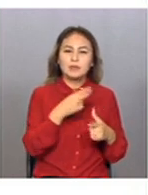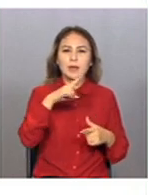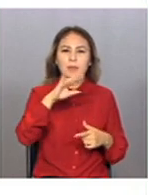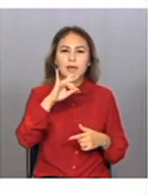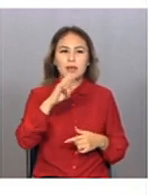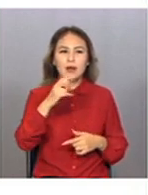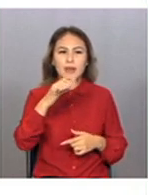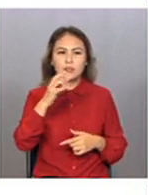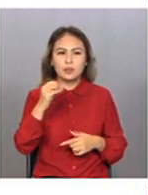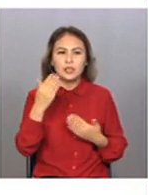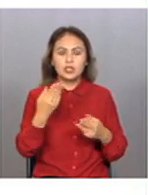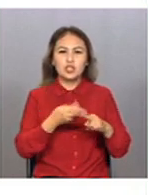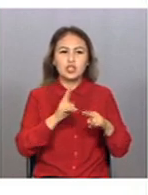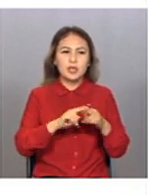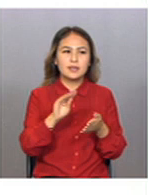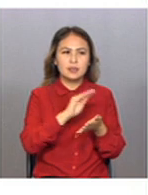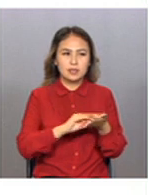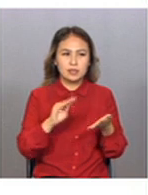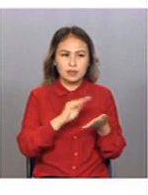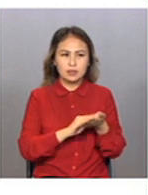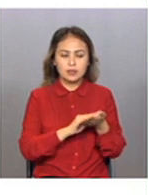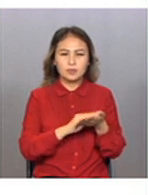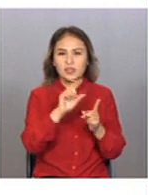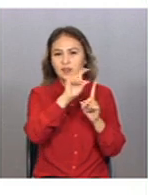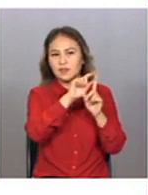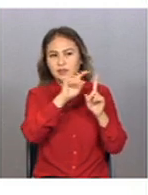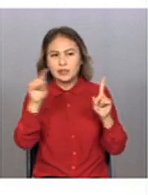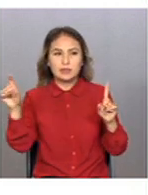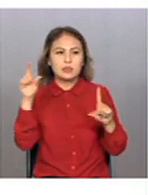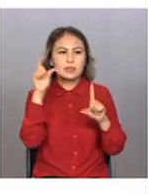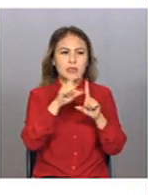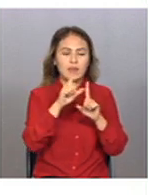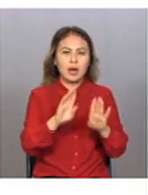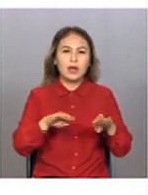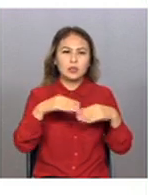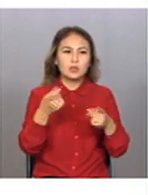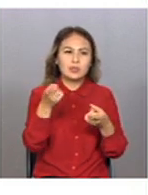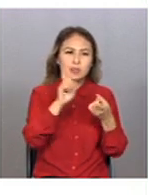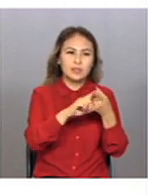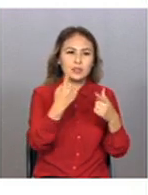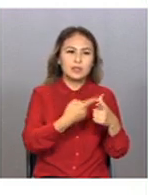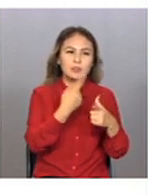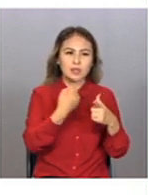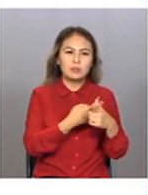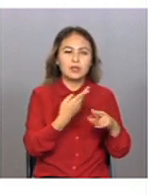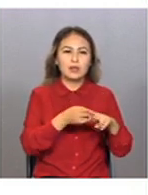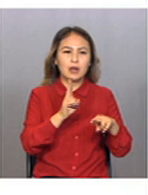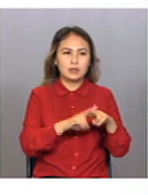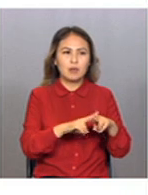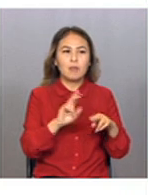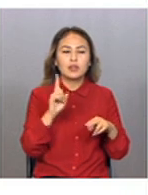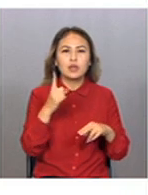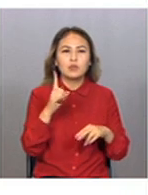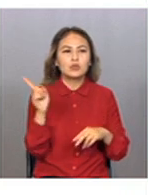Имя прилагательное – это часть речи. Выделенные слова относятся к имени